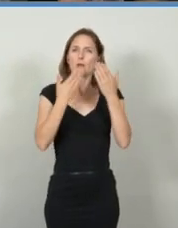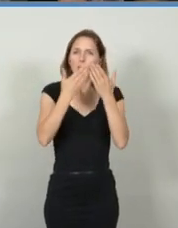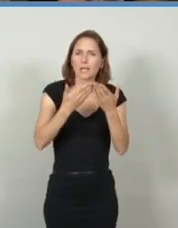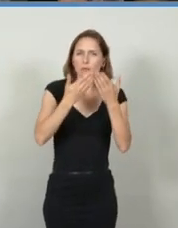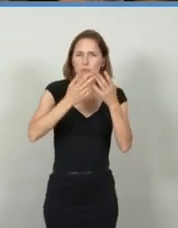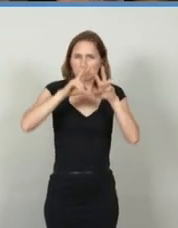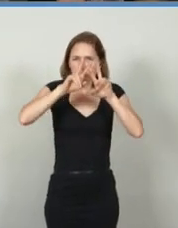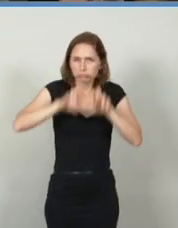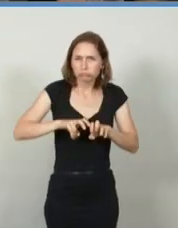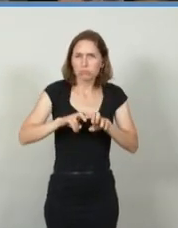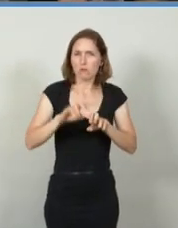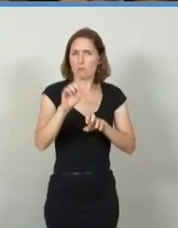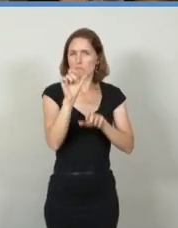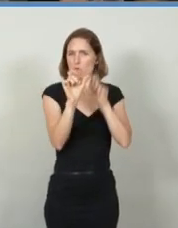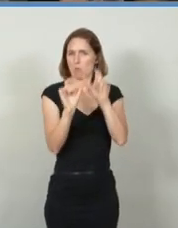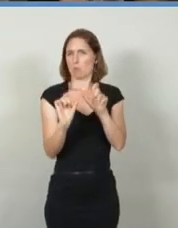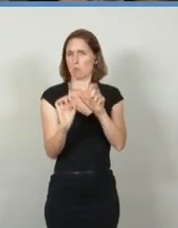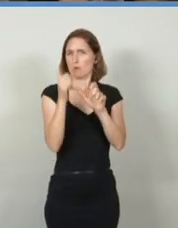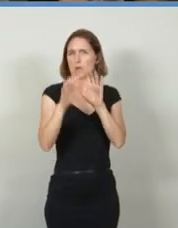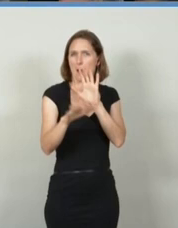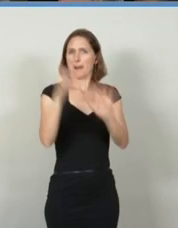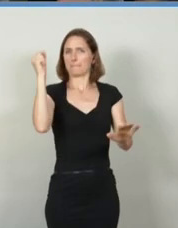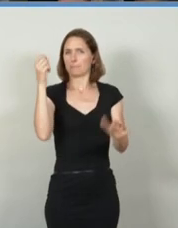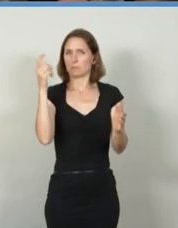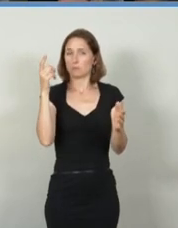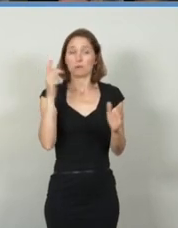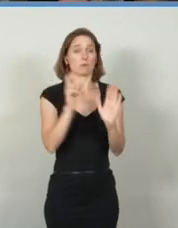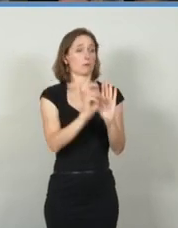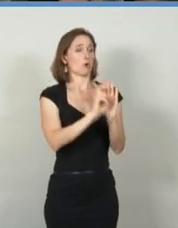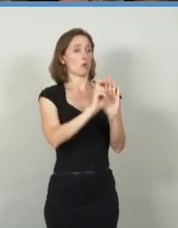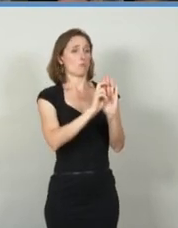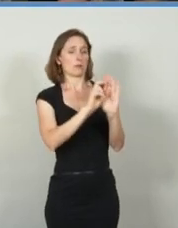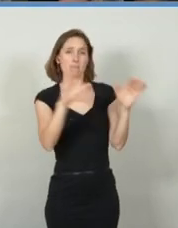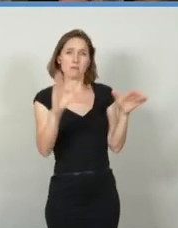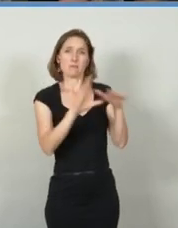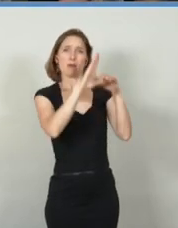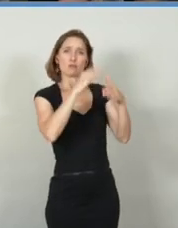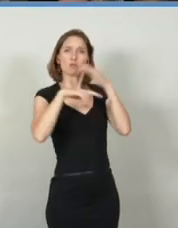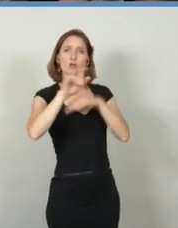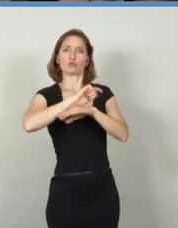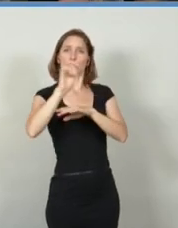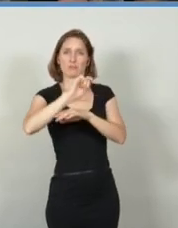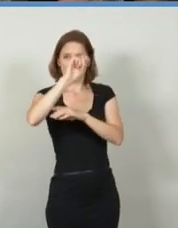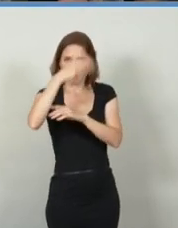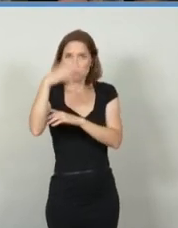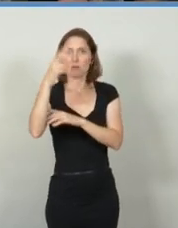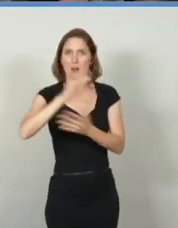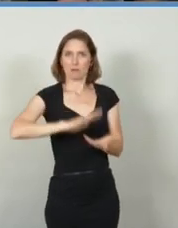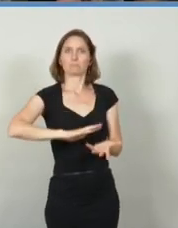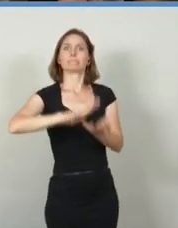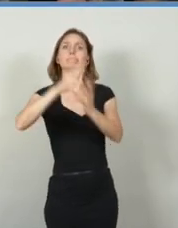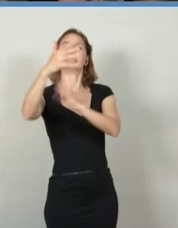national c'est que l'image de Grenoble dans les grands médias nationaux a évolué et qu'aujourd'hui la thématique de la transition